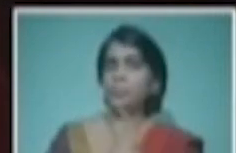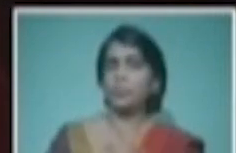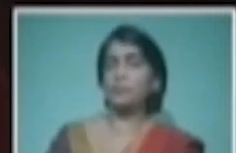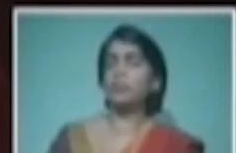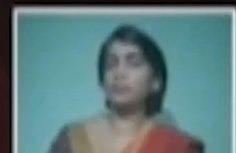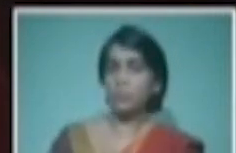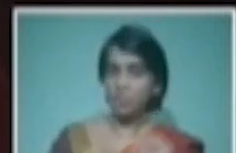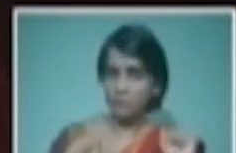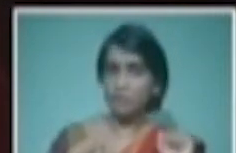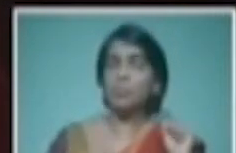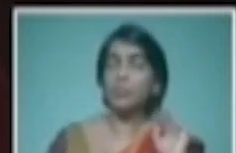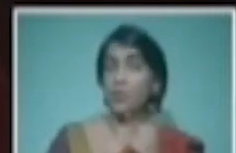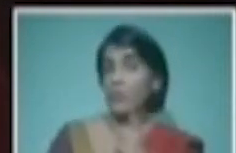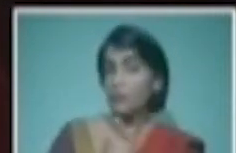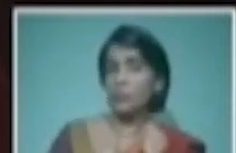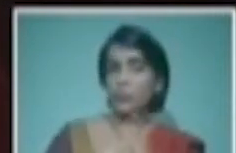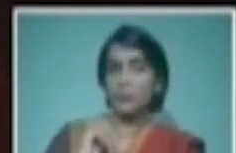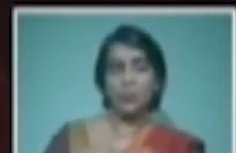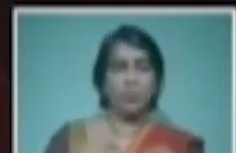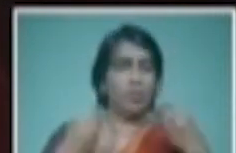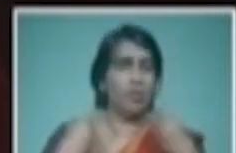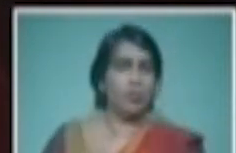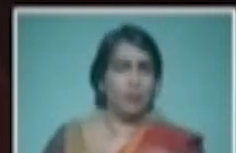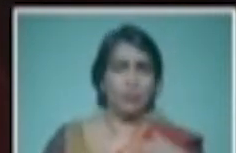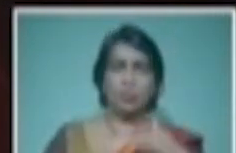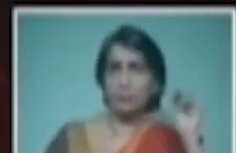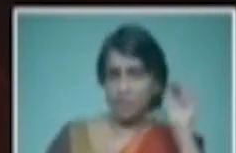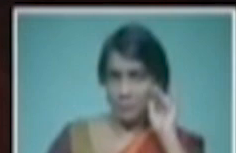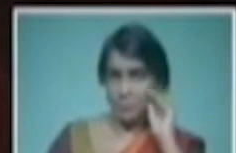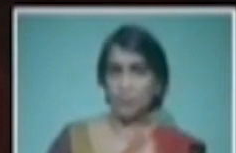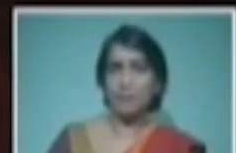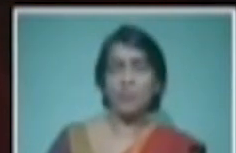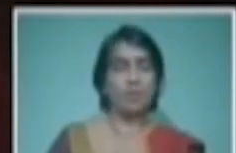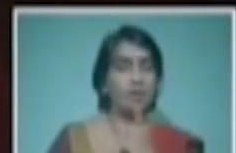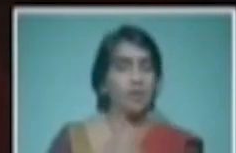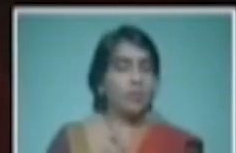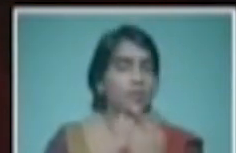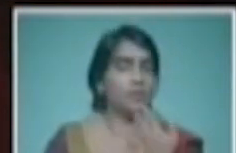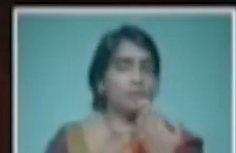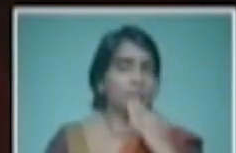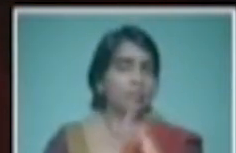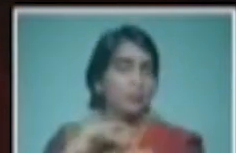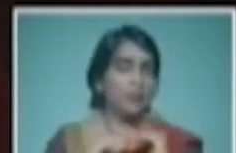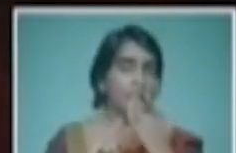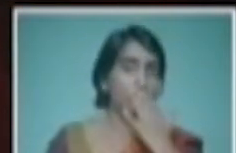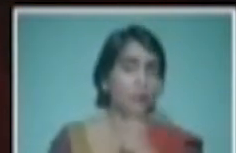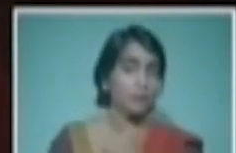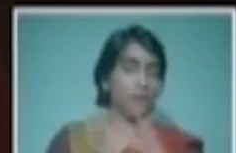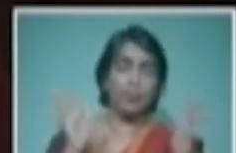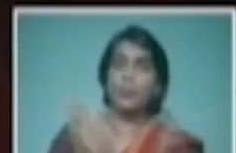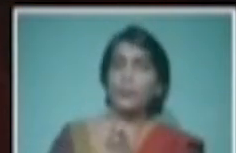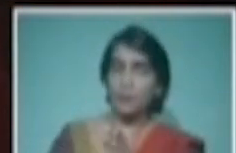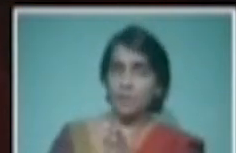වීම නිසා ඉගැන්වීම කටයුතු බිඳ වැටී ඇති බවද වාර්තා වෙනවා. ශිල්ප කලා විෂය පාසල් විෂය නිර්දේශය තුළ